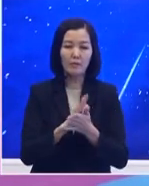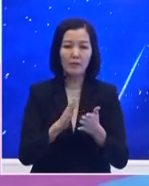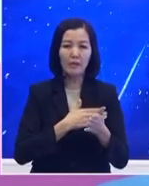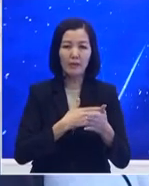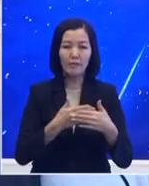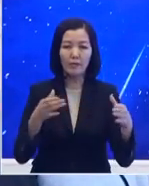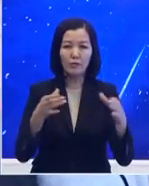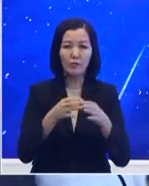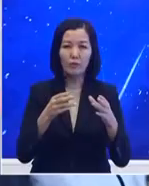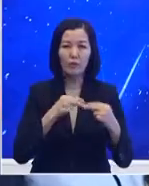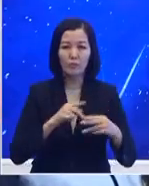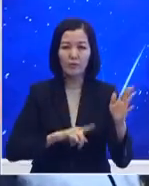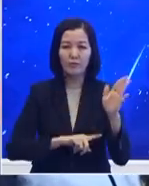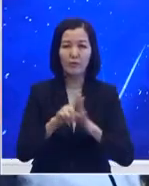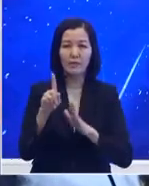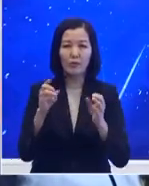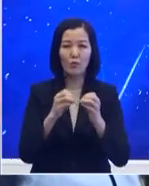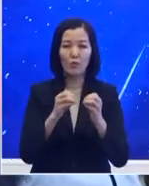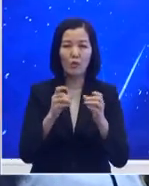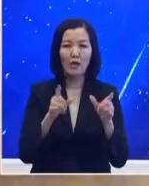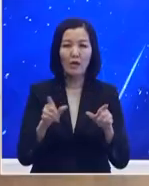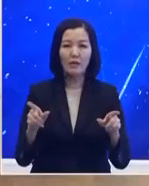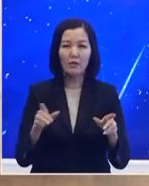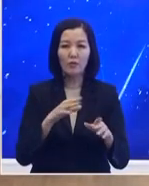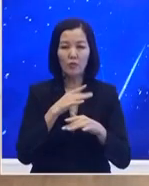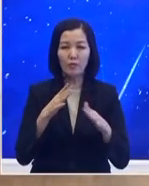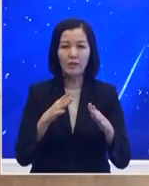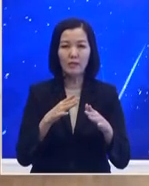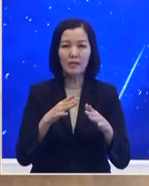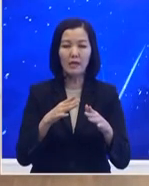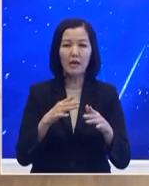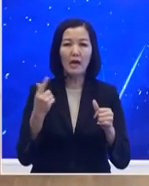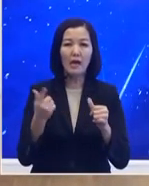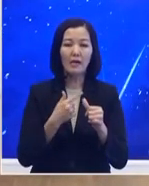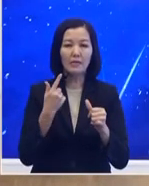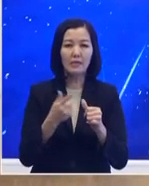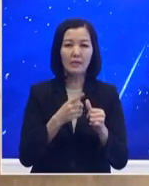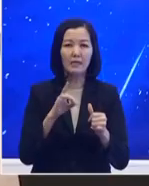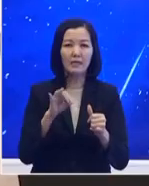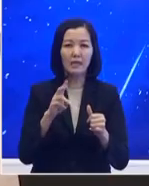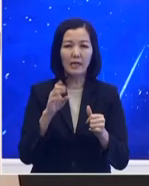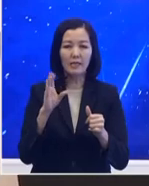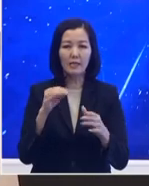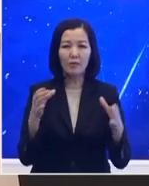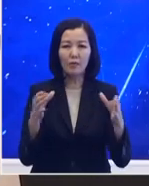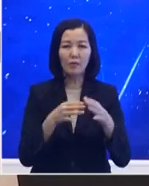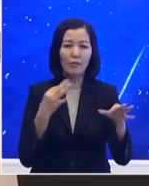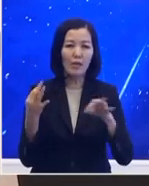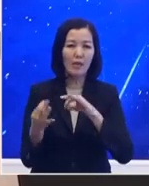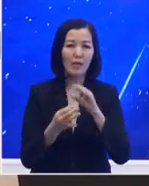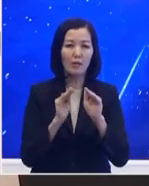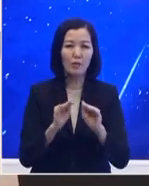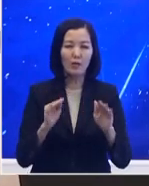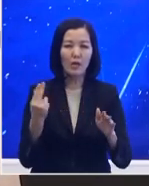бастаған. Бүгінде олардың саны 10-нан асады. Айтуларынша, атаулары да өзгерек. Мәселен, Райсап клубы балалар үйінің